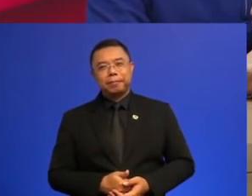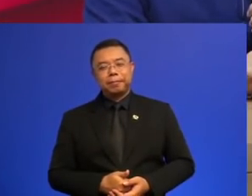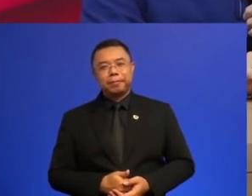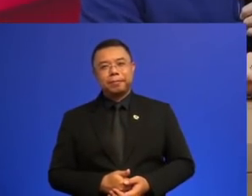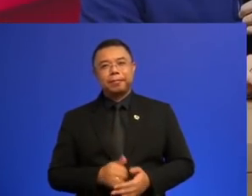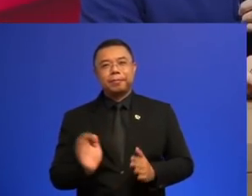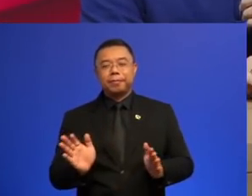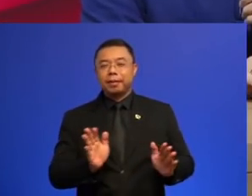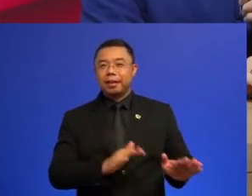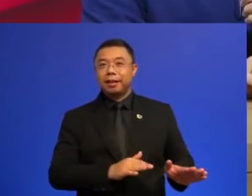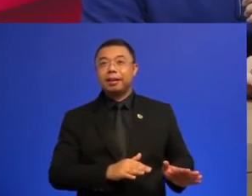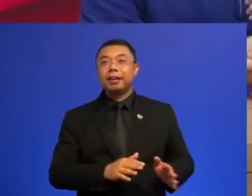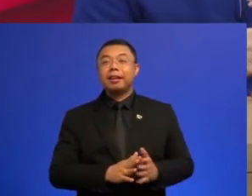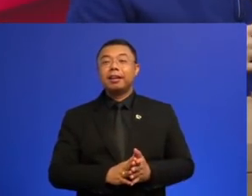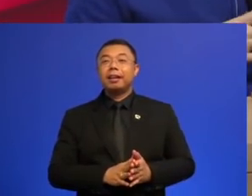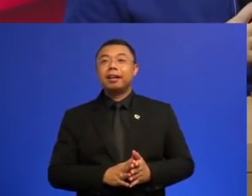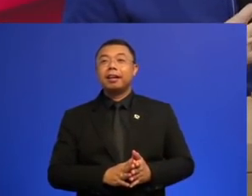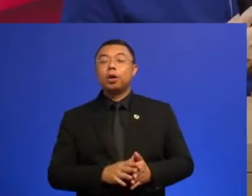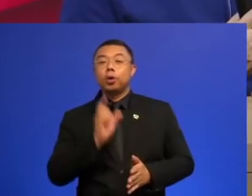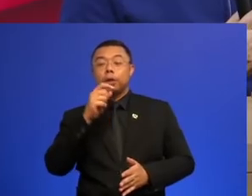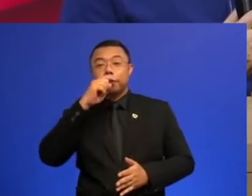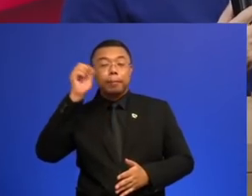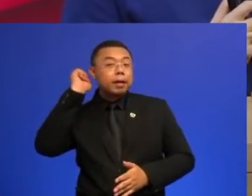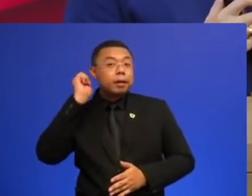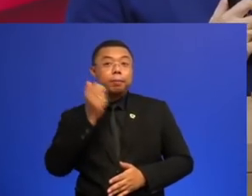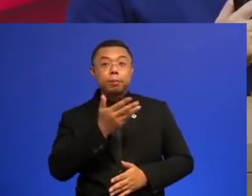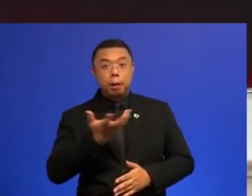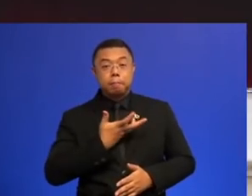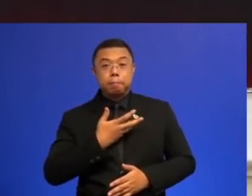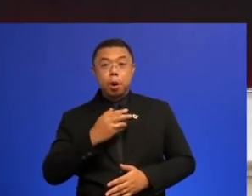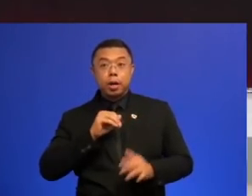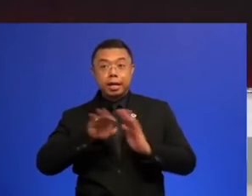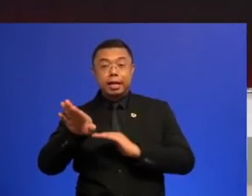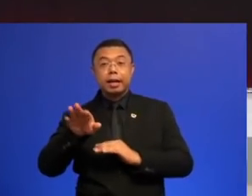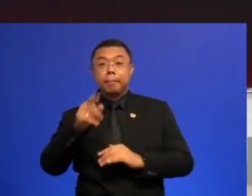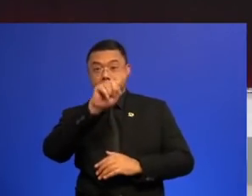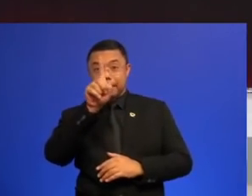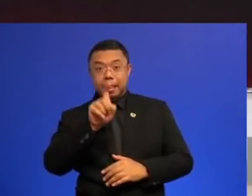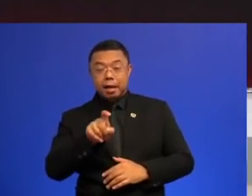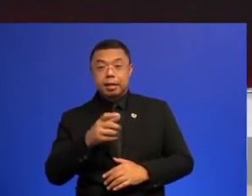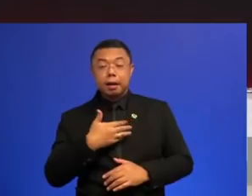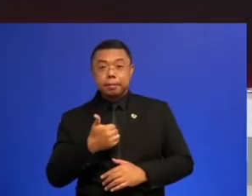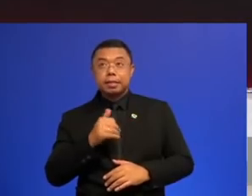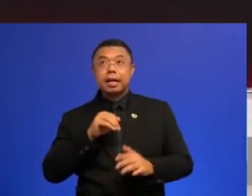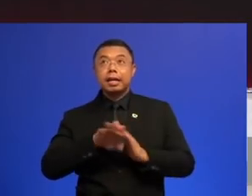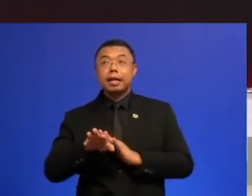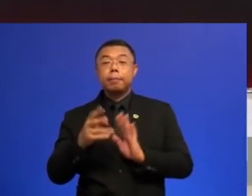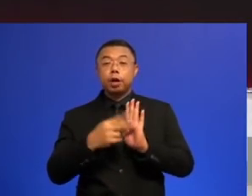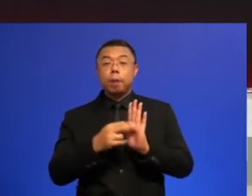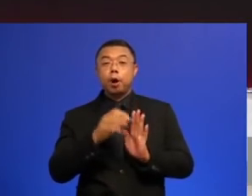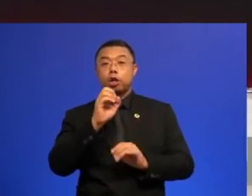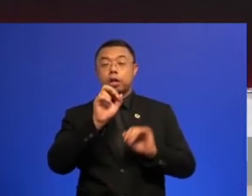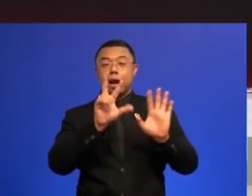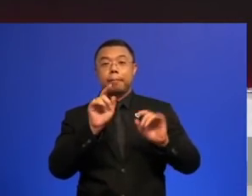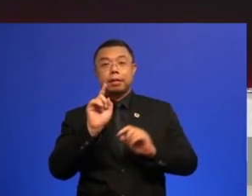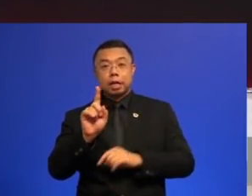Oke. Baik, Bapak Ibu, bagi Bapak Ibu yang masih ingin mengirimkan pertanyaan, bisa mengirimkan ke nomor